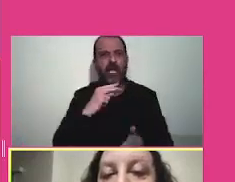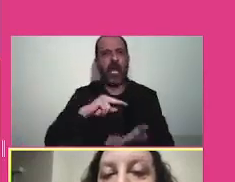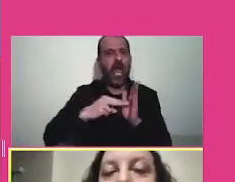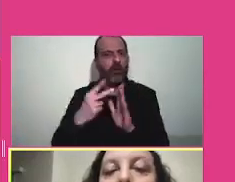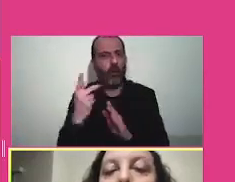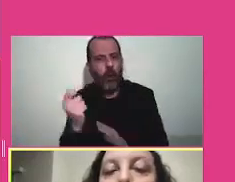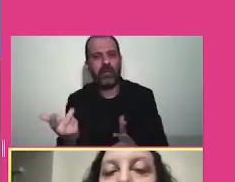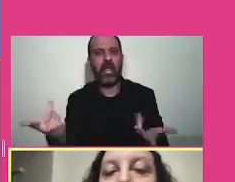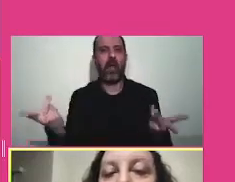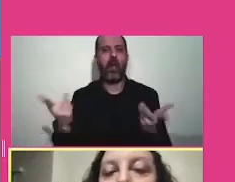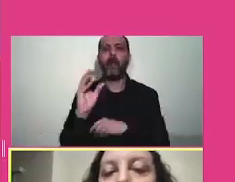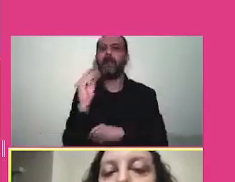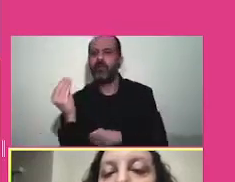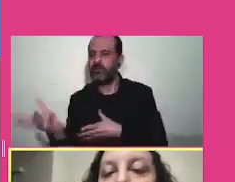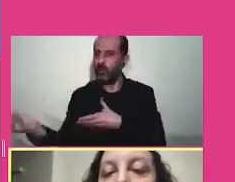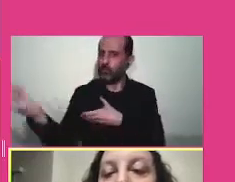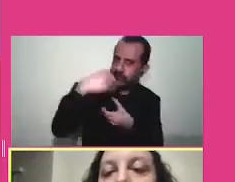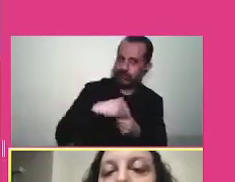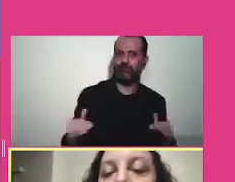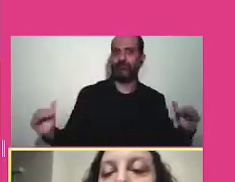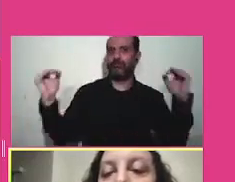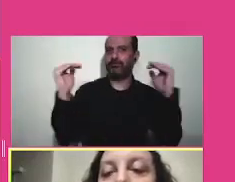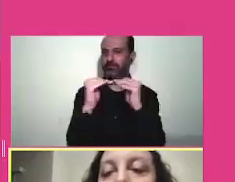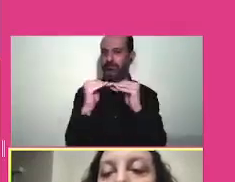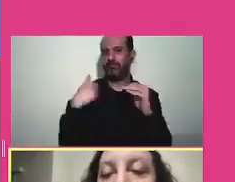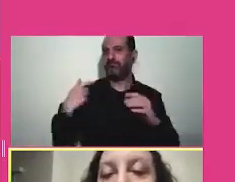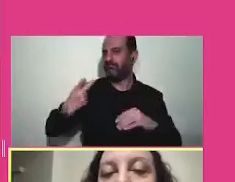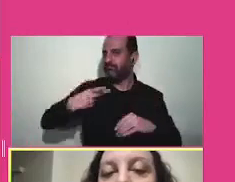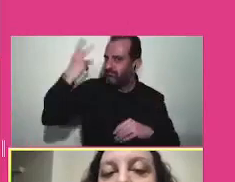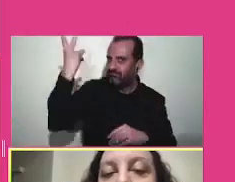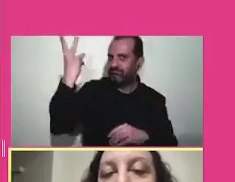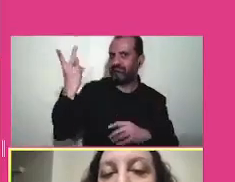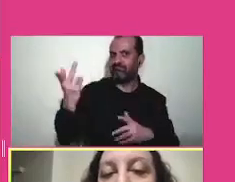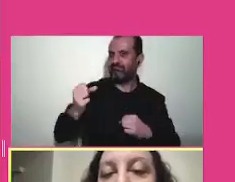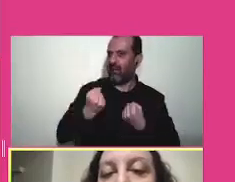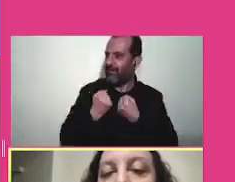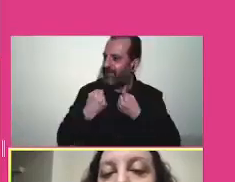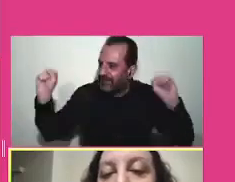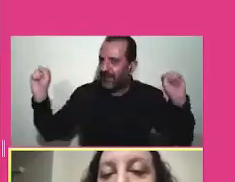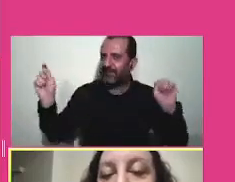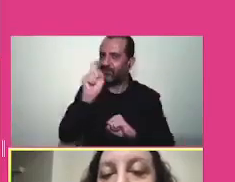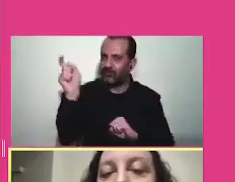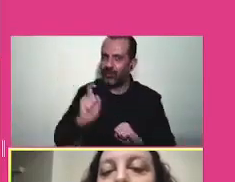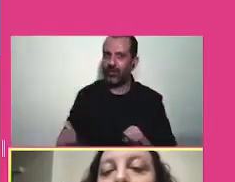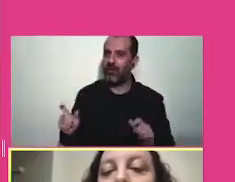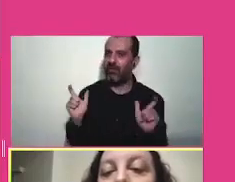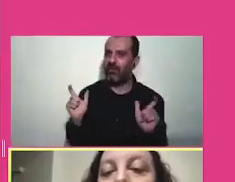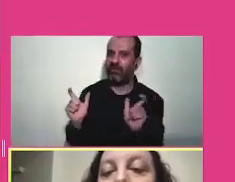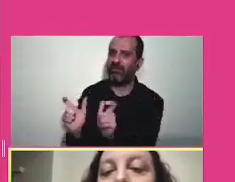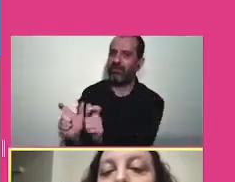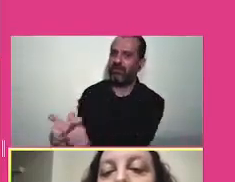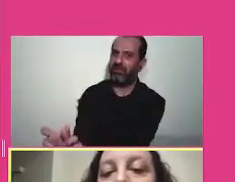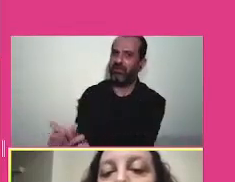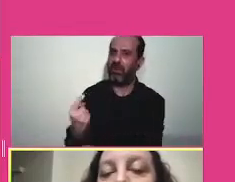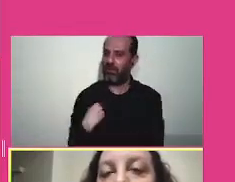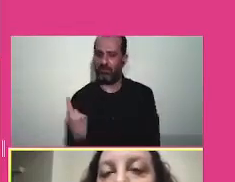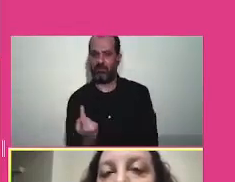της χώρας. Υποστηρίζοντας το δικαίωμά τους στην ανεξάρτητη διαβίωση και στην αποφυγή περιθωριοποίησης και